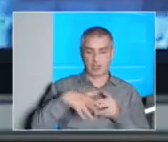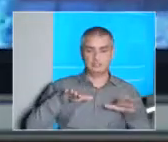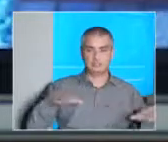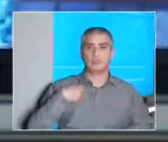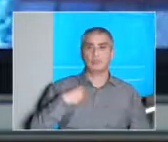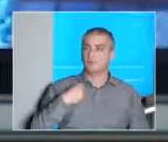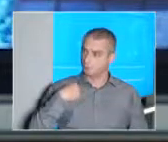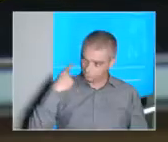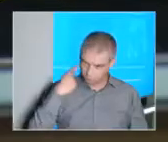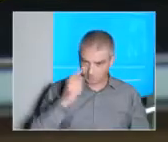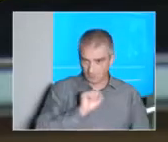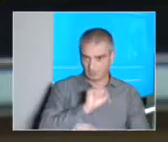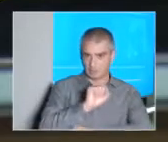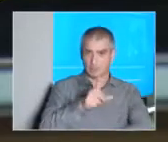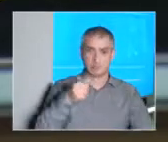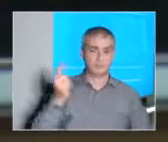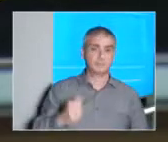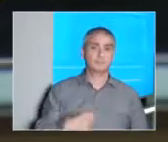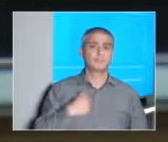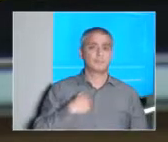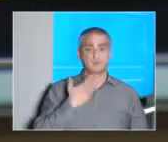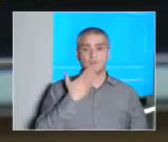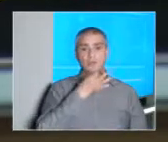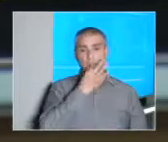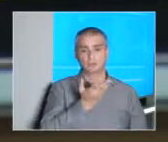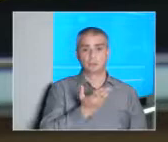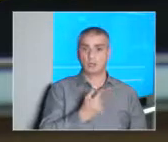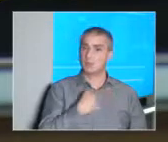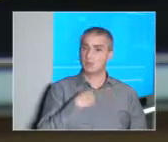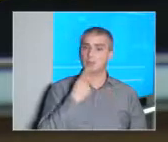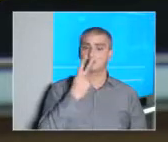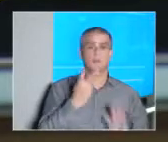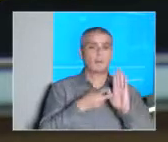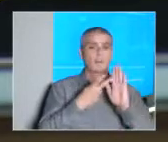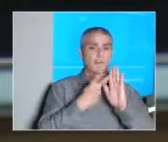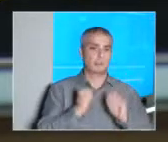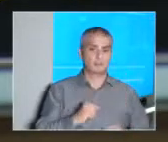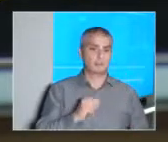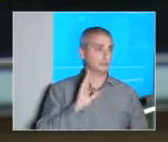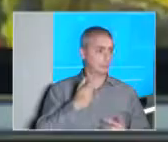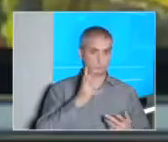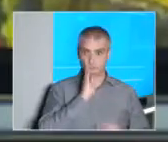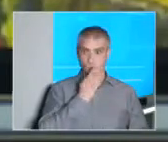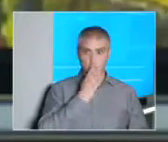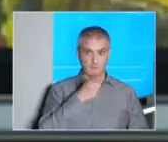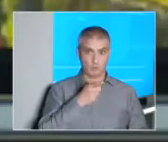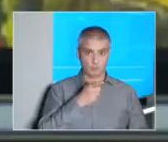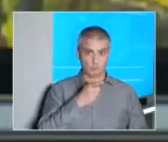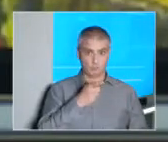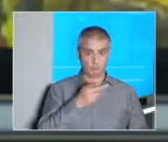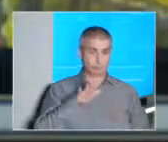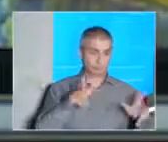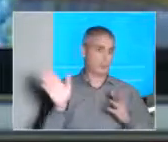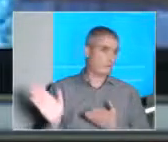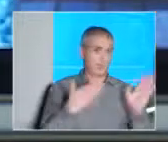לשדה דוב. שמעתי את הטענה הזו מהגברת, ואני תודה על השאלה. תראה, אני אשיב לך פעמיים. יש פה סטנדרט כפול. אתם את שדה